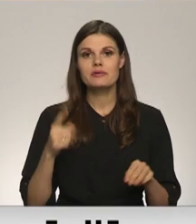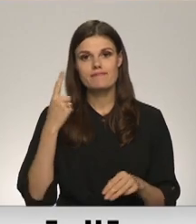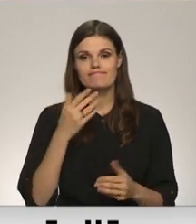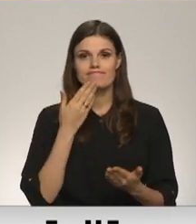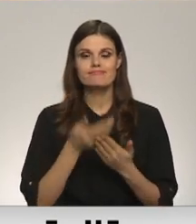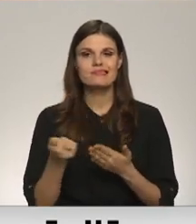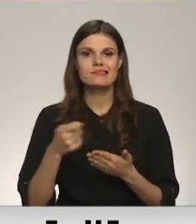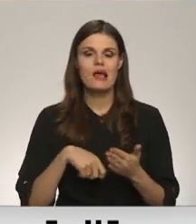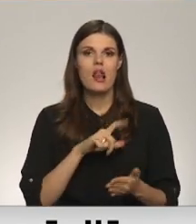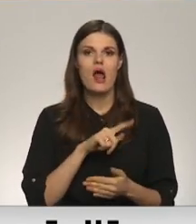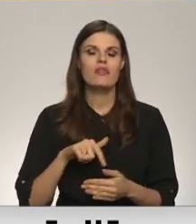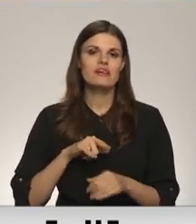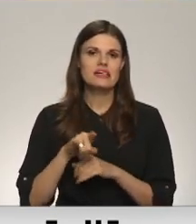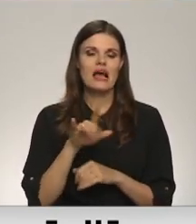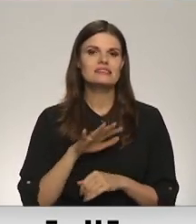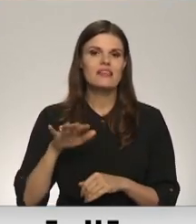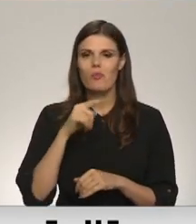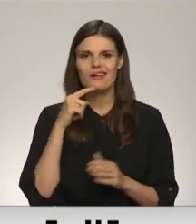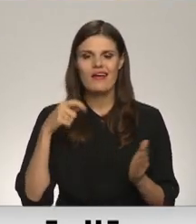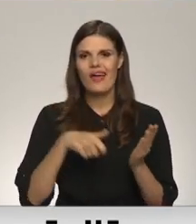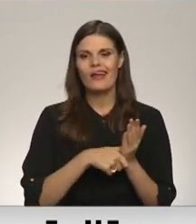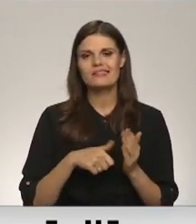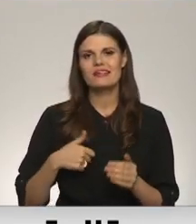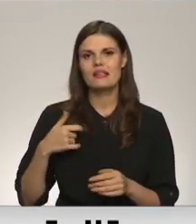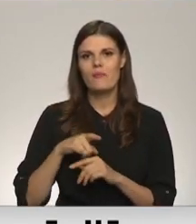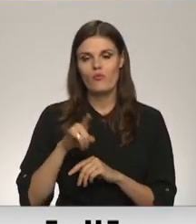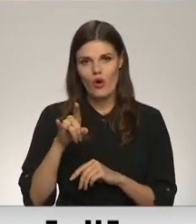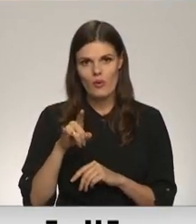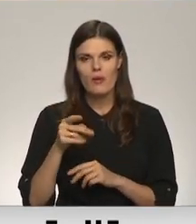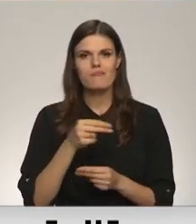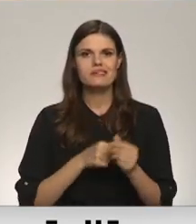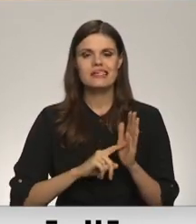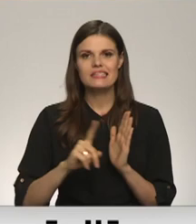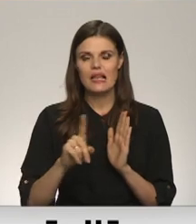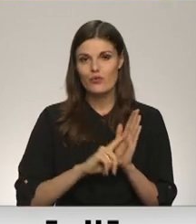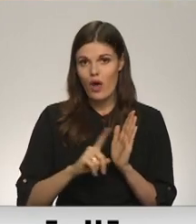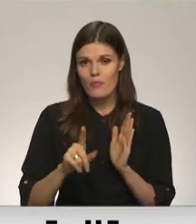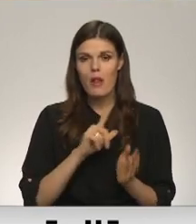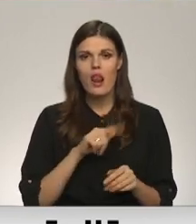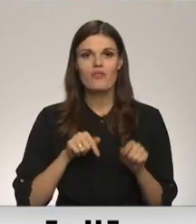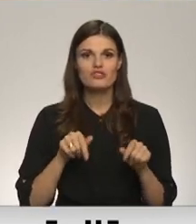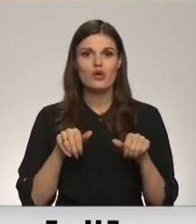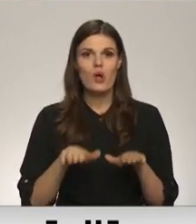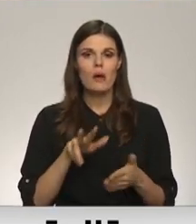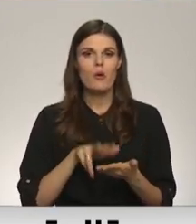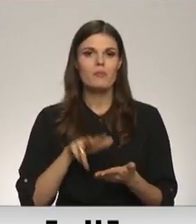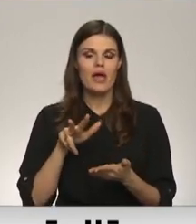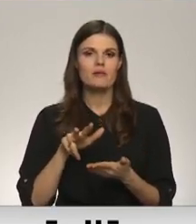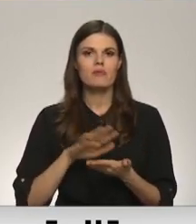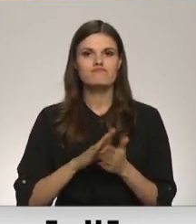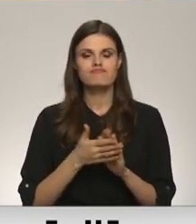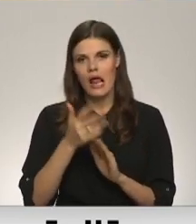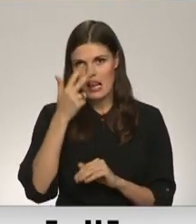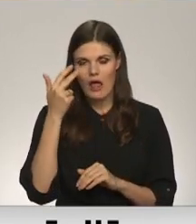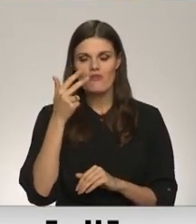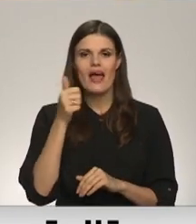rosinājusi slēgt Latvijas gaisa telpu Krievijā reģistrētām aviokompānijām komerciāliem lidojumiem. Latvija šādu lēmumu ir pieņēmusi koordinēti ar